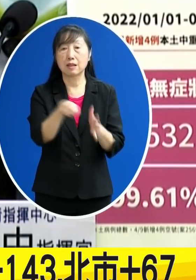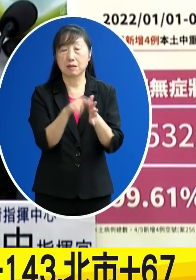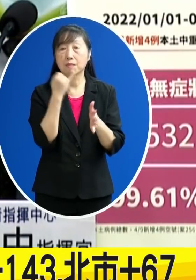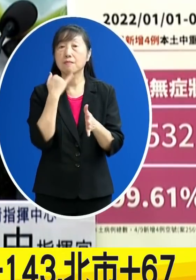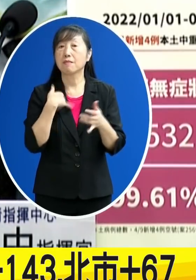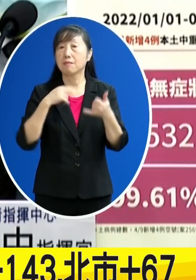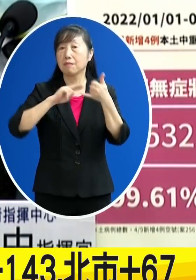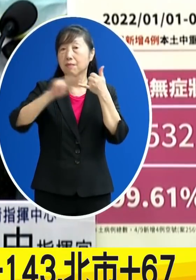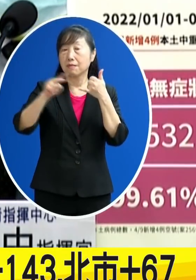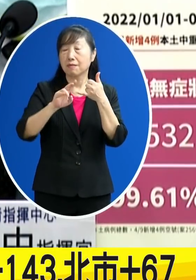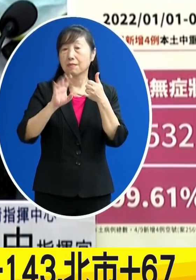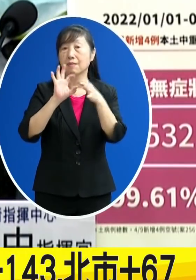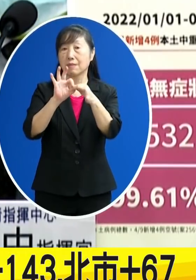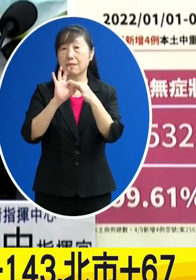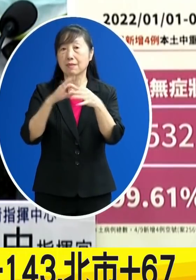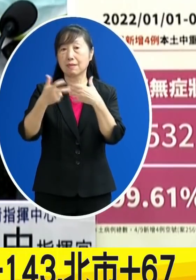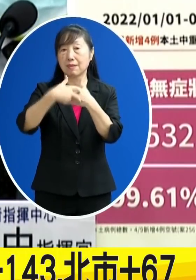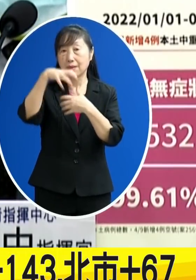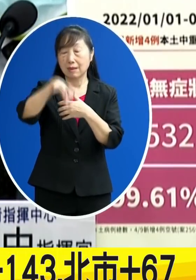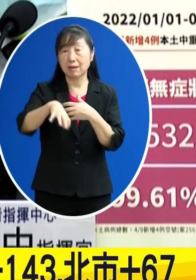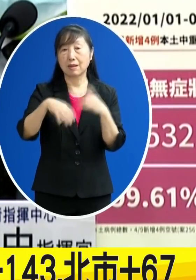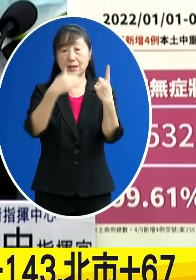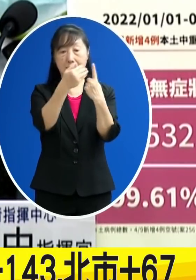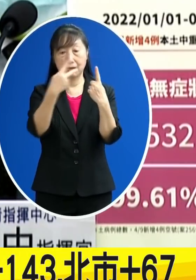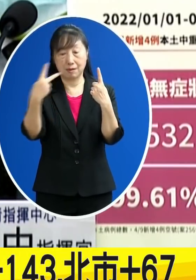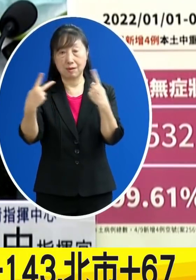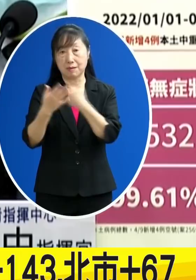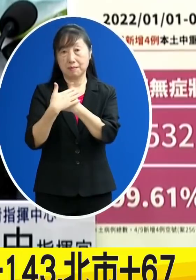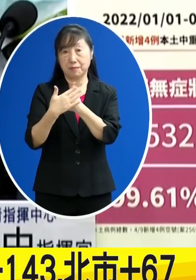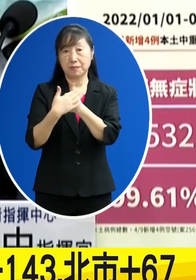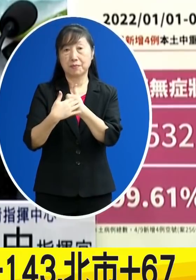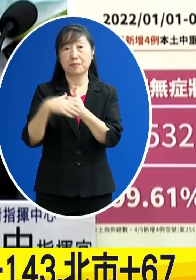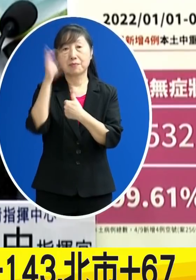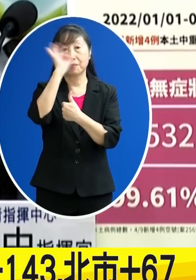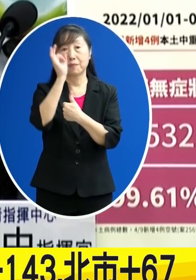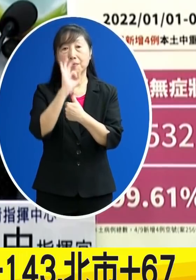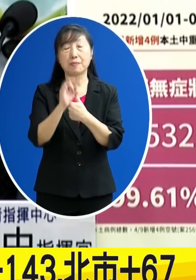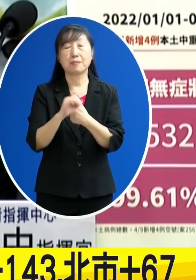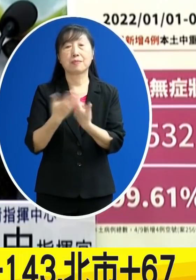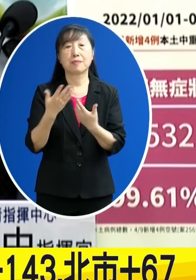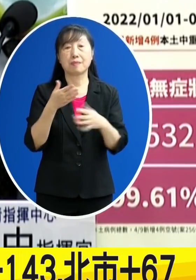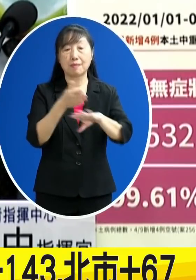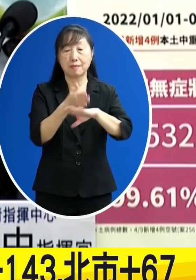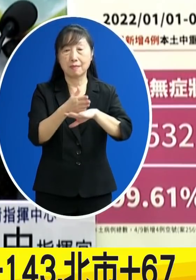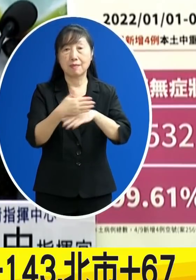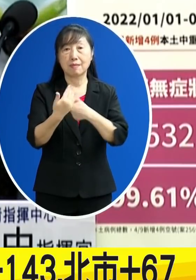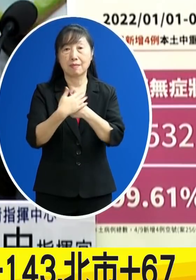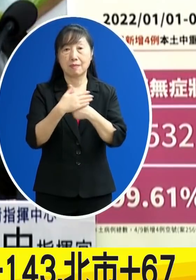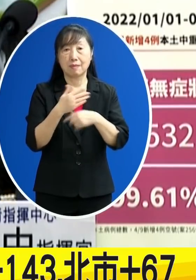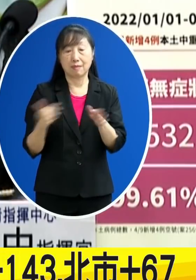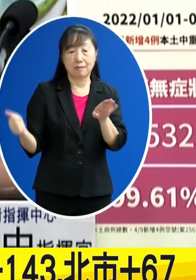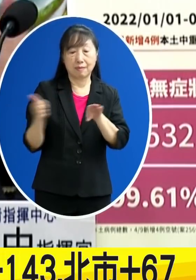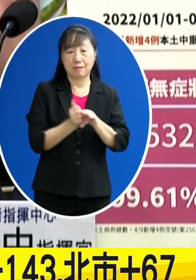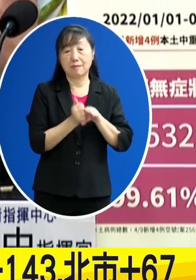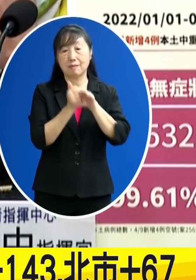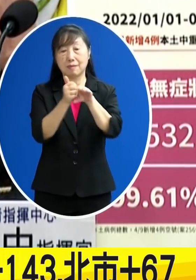卫生局或拨打1922，那协助安排防疫车辆或安排就近隔离。